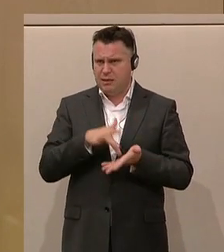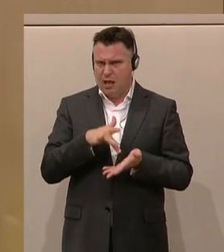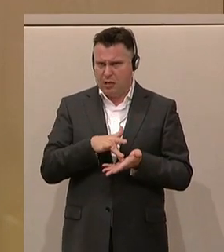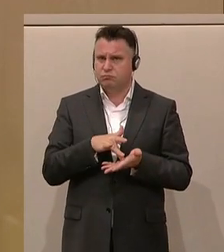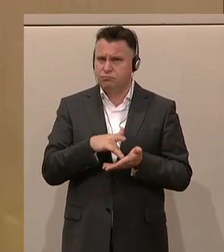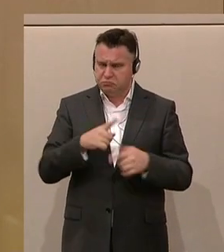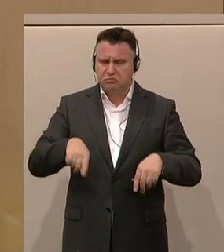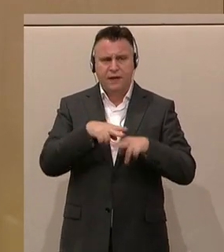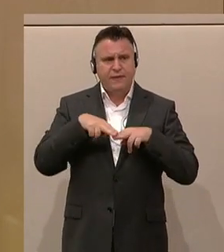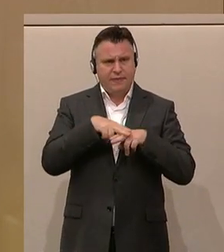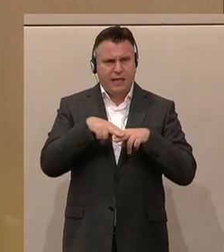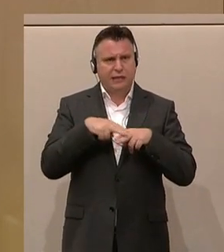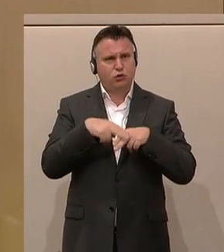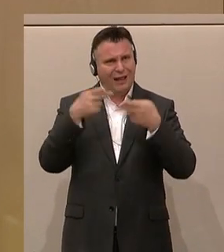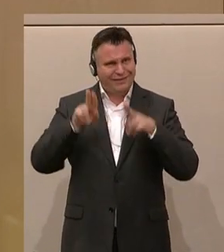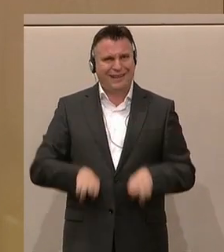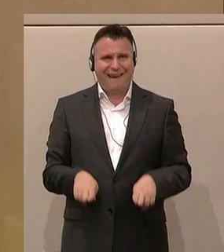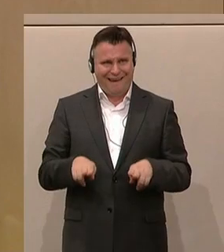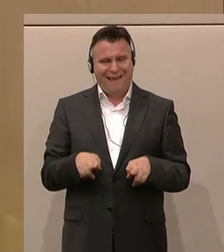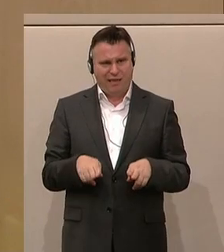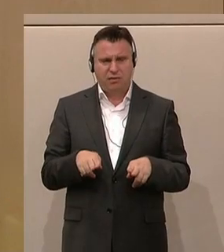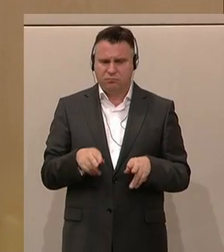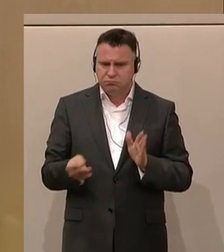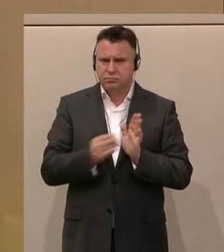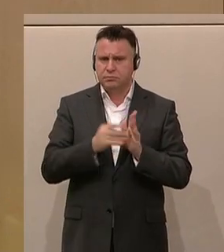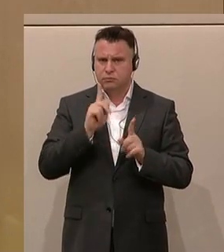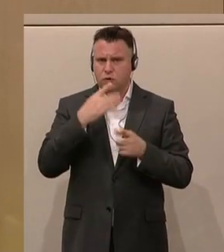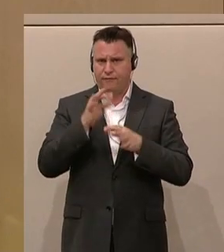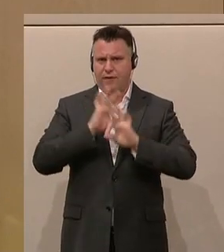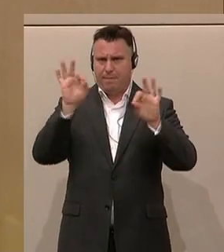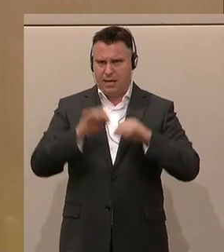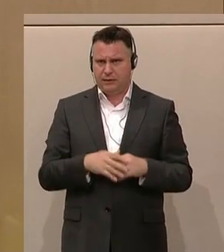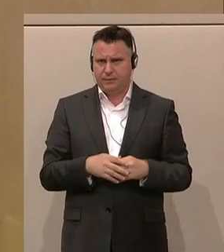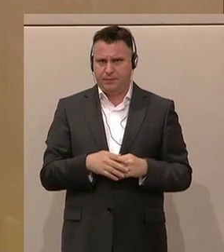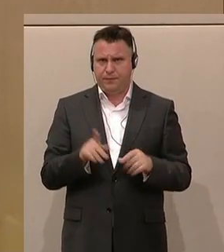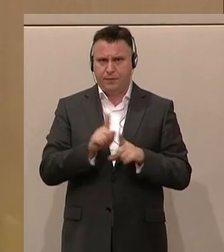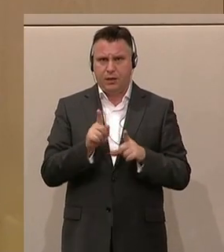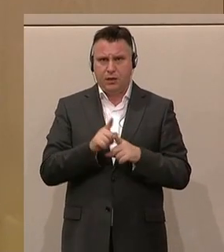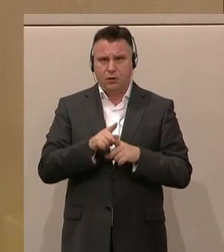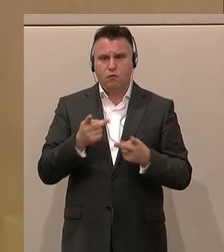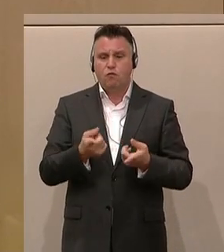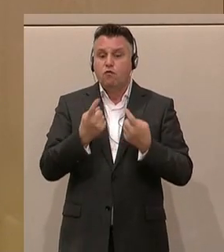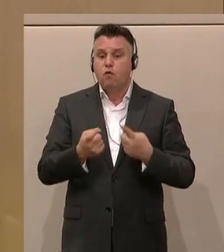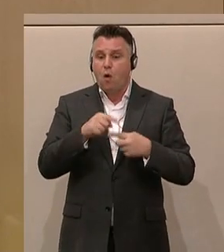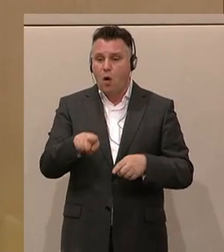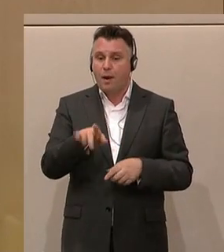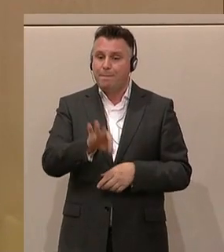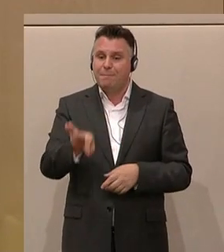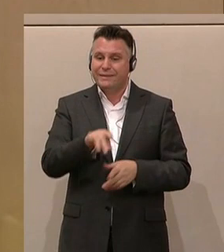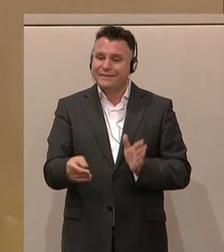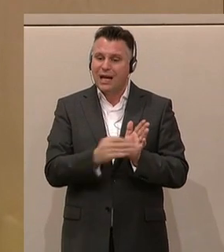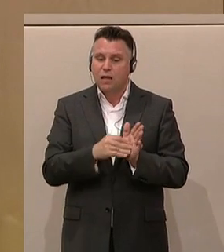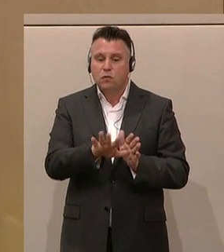und nationales Recht absichern, aber natürlich auch verbessern. Wir müssen den Schutz der Ursprungsbezeichnungen, der